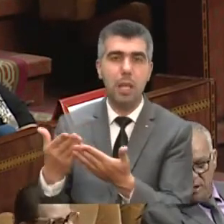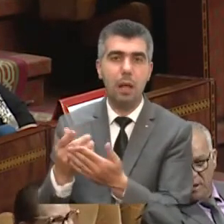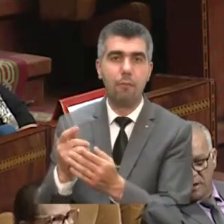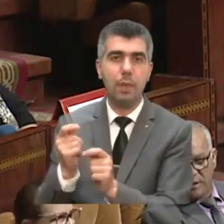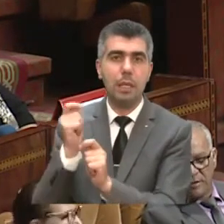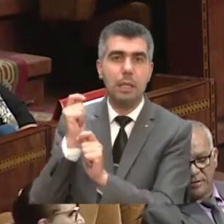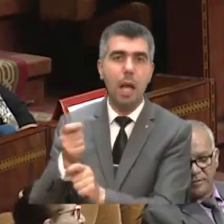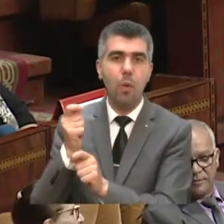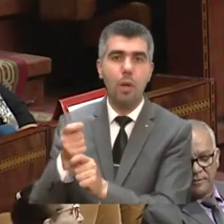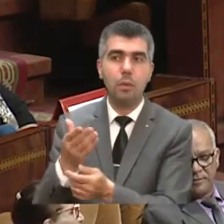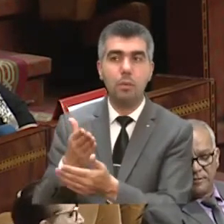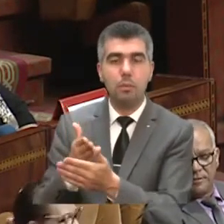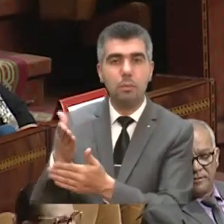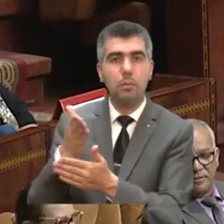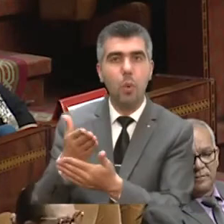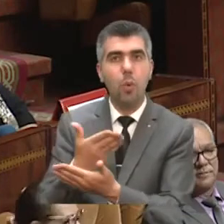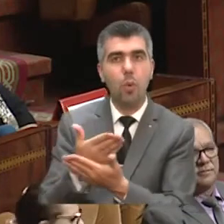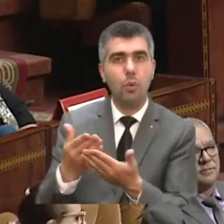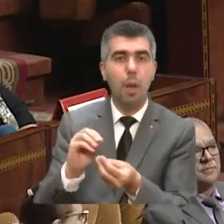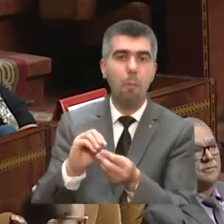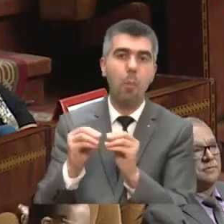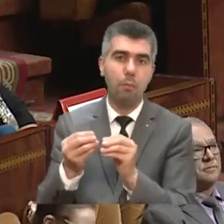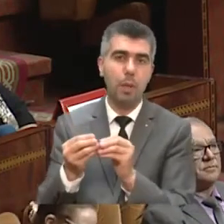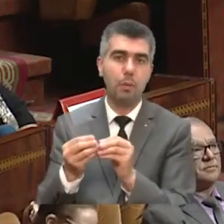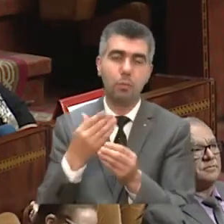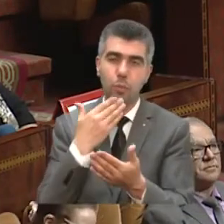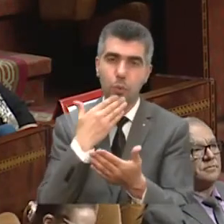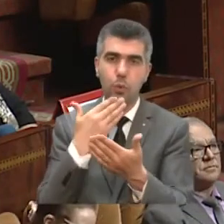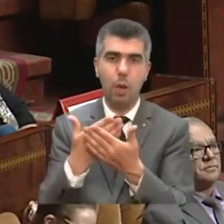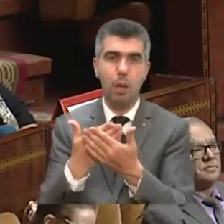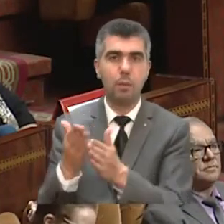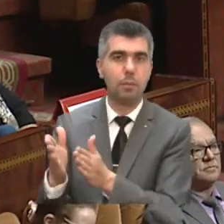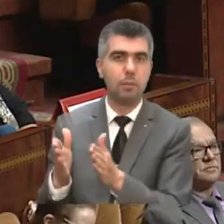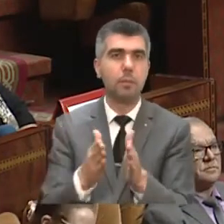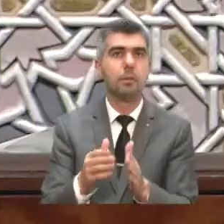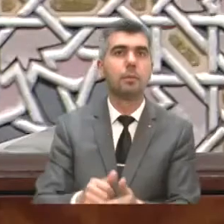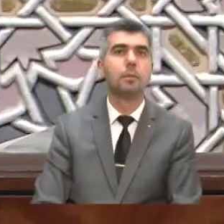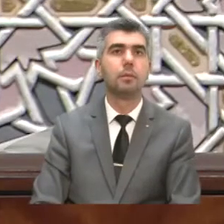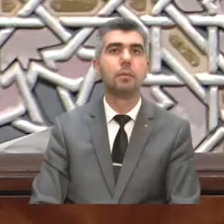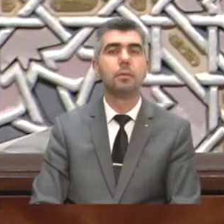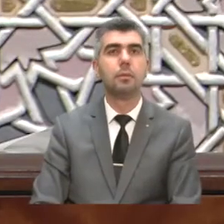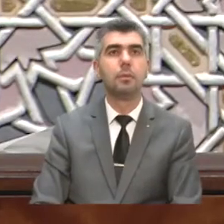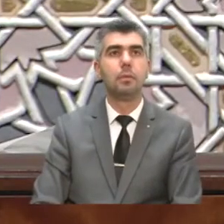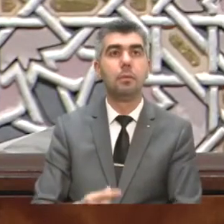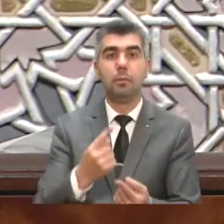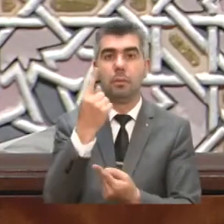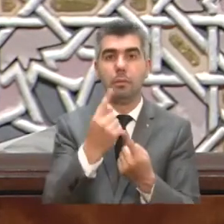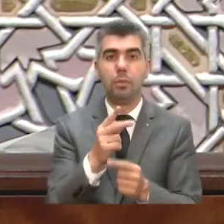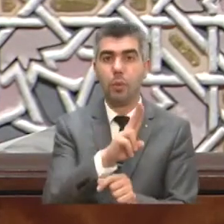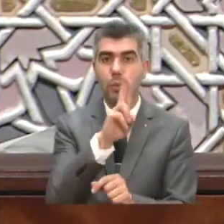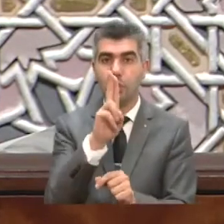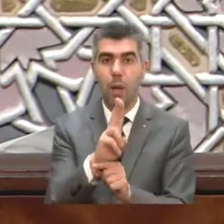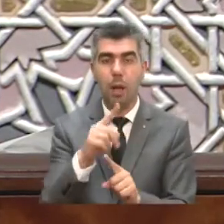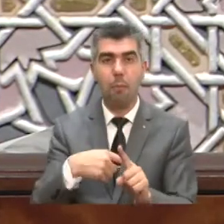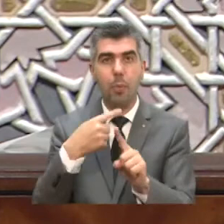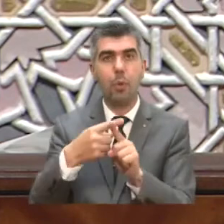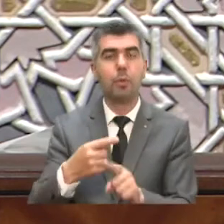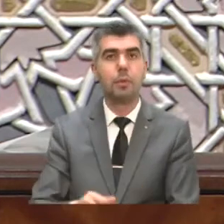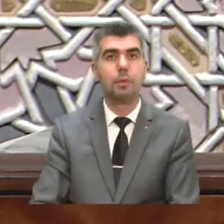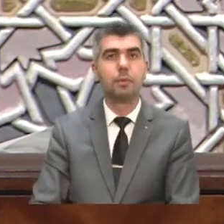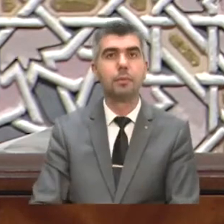من الحل أنتم جزءا من المشكل. شكرا. شكرا سيد النائب. هل هناك تعقيبات إضافية في هذا